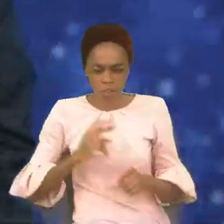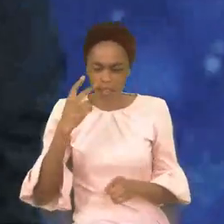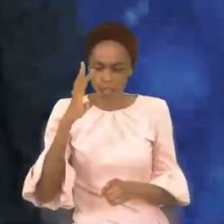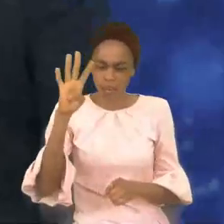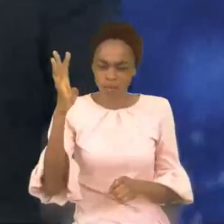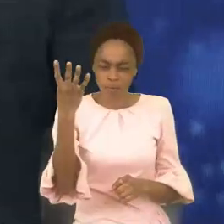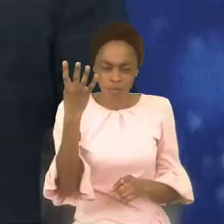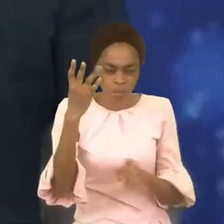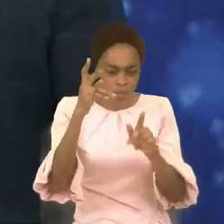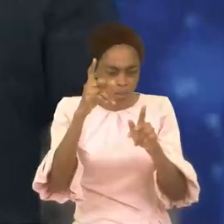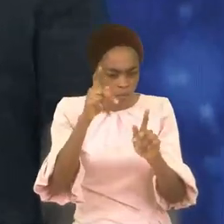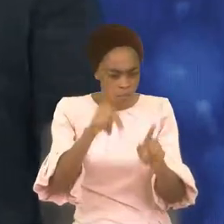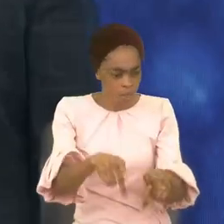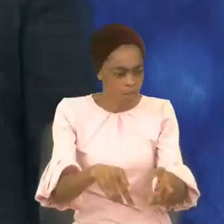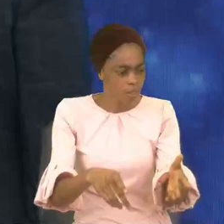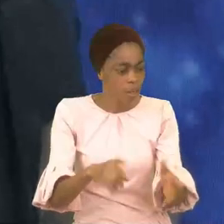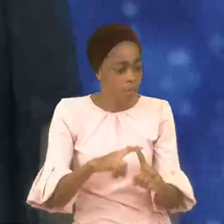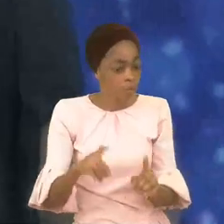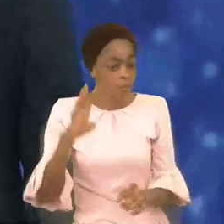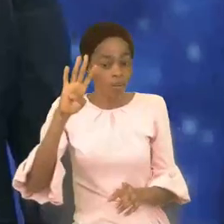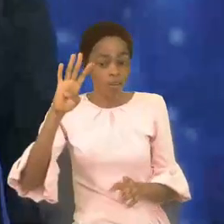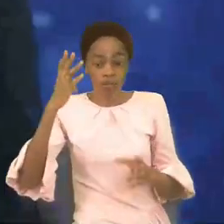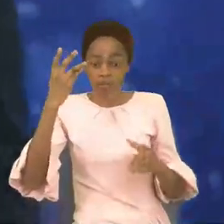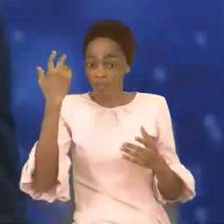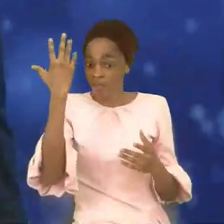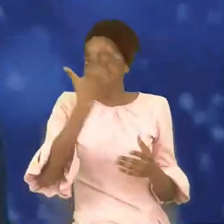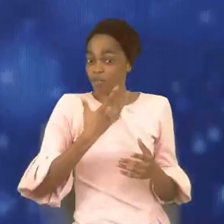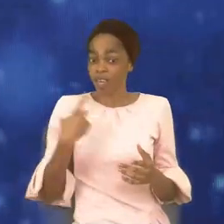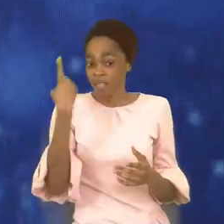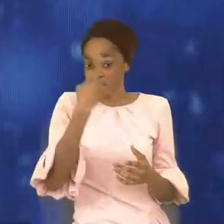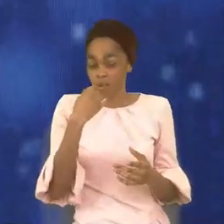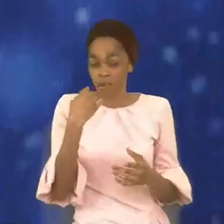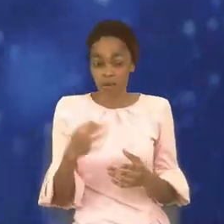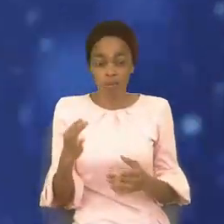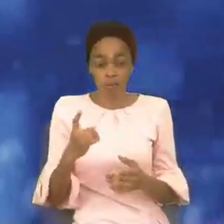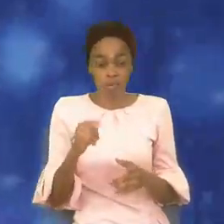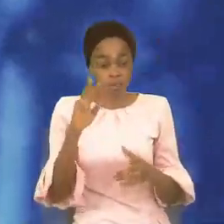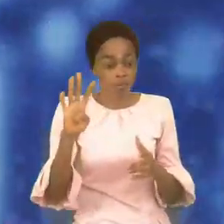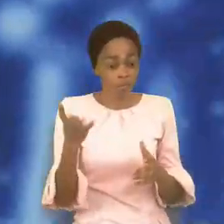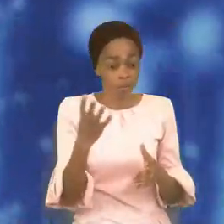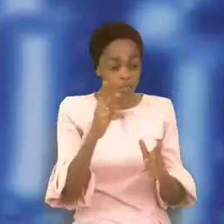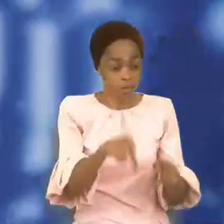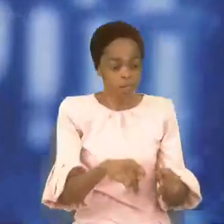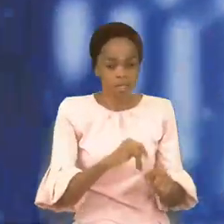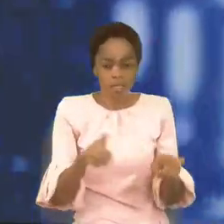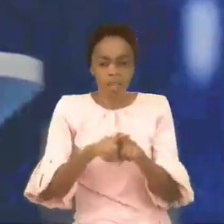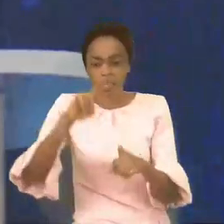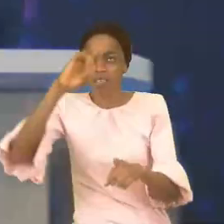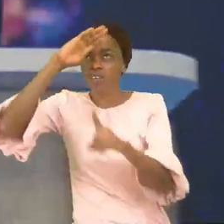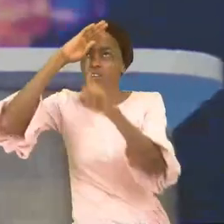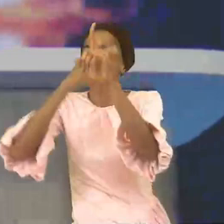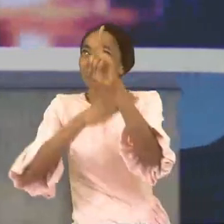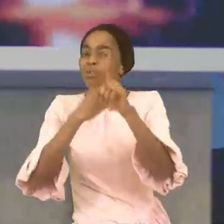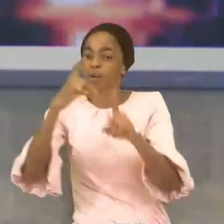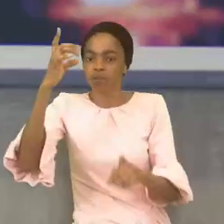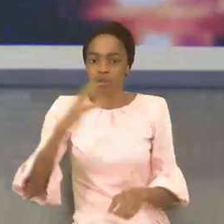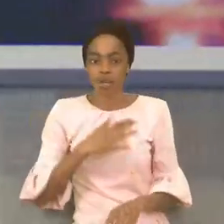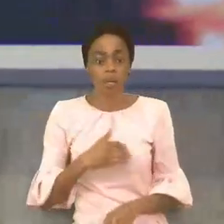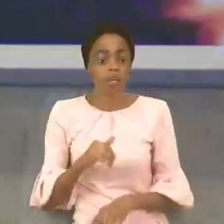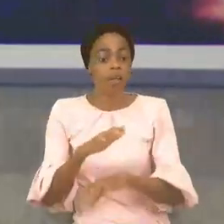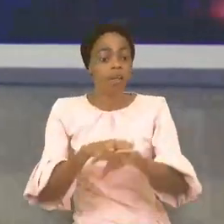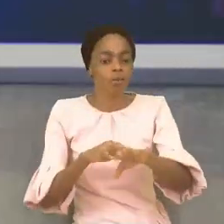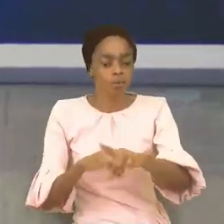Et l'apparence du 4e est comme celui du Fils de Dieu. Et il les a